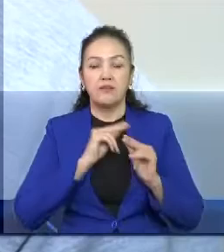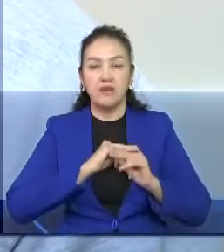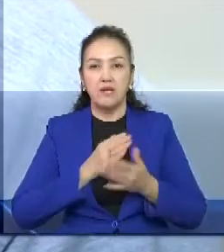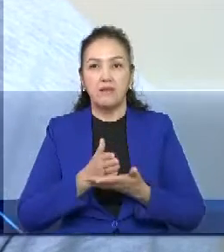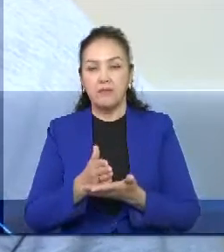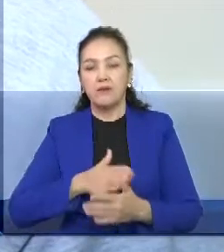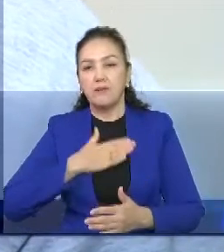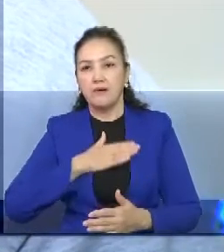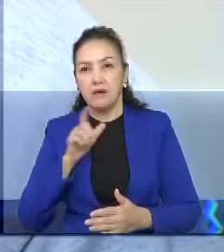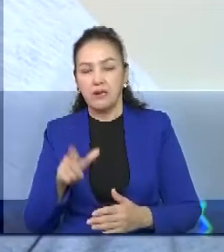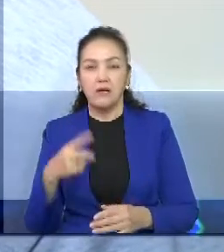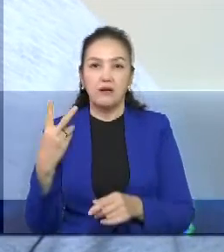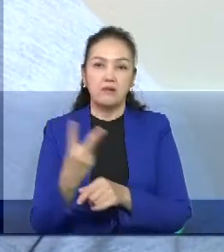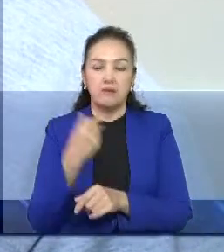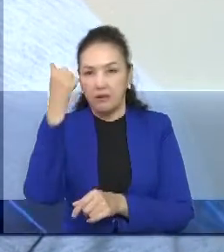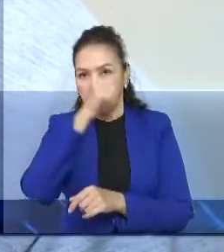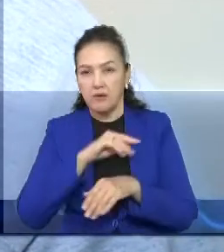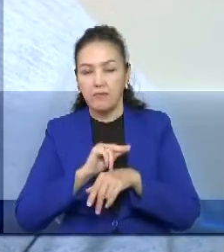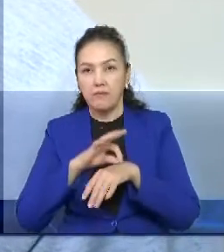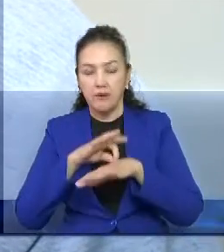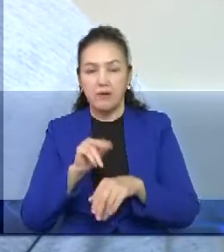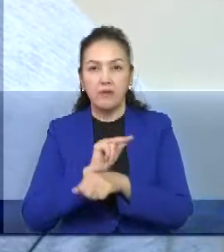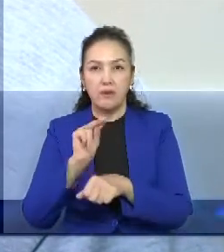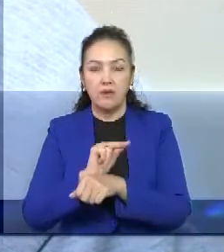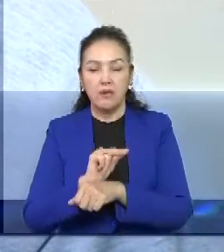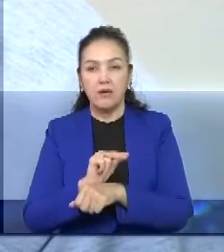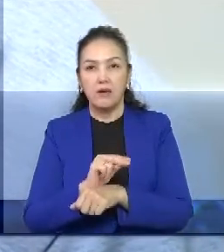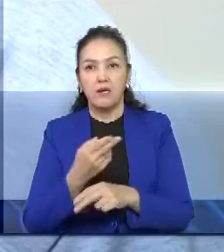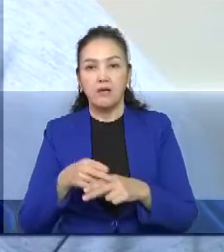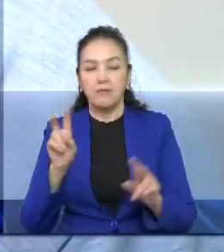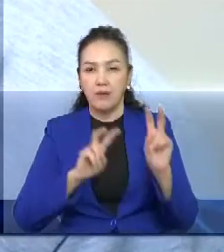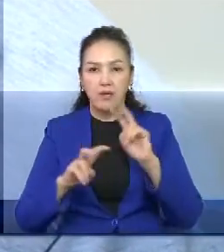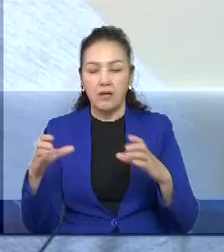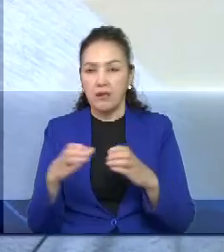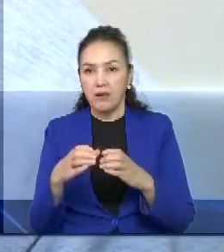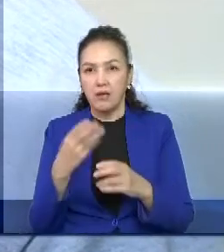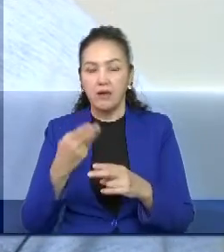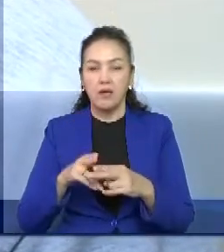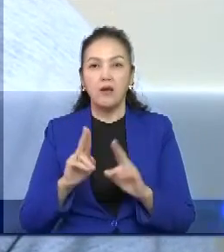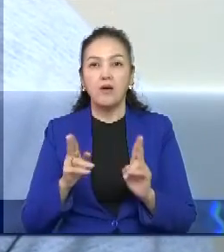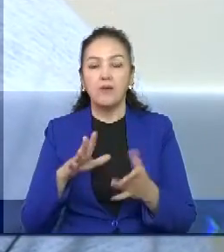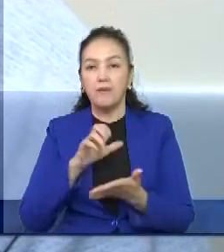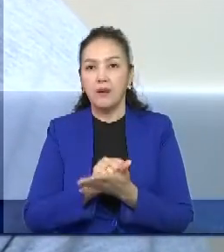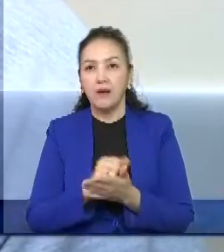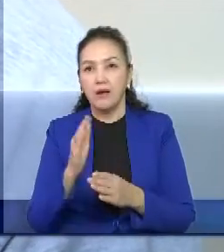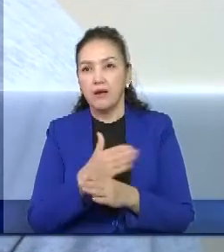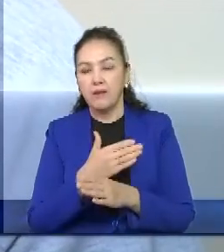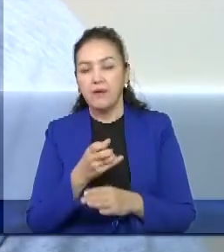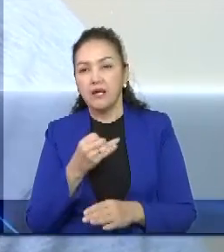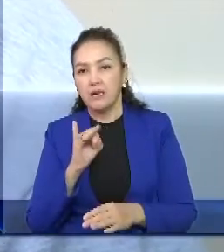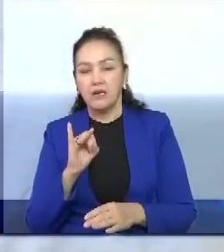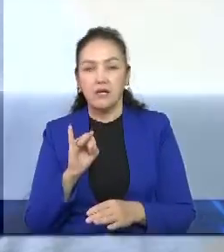напрямую с волонтерами. Два раза в год проходит обучение для волонтерского компонента, это поисковые отряды, это те, которые занимаются ликвидацией